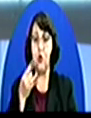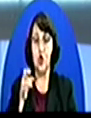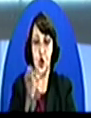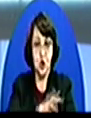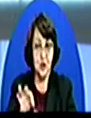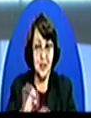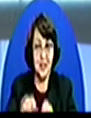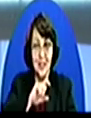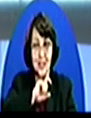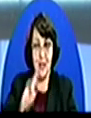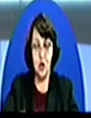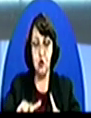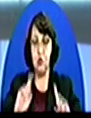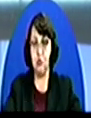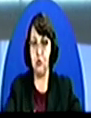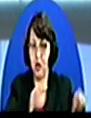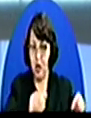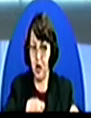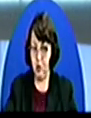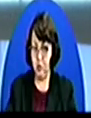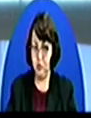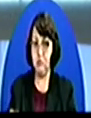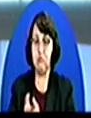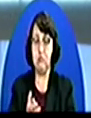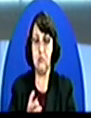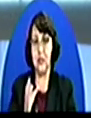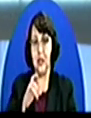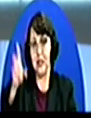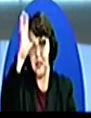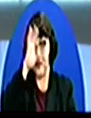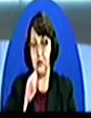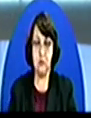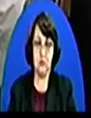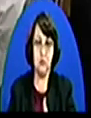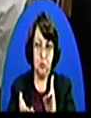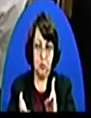зээлийн хэлэлцээрт гарын үсэг сурах эрхийг сангийн сайдад олгосон байна.